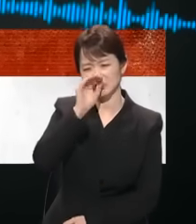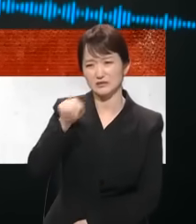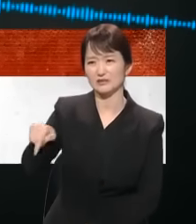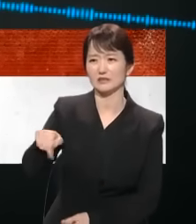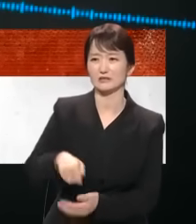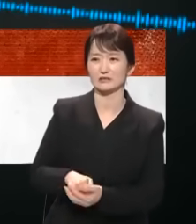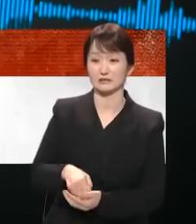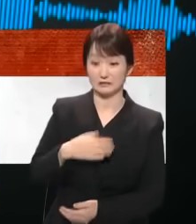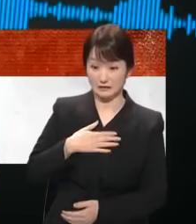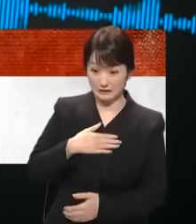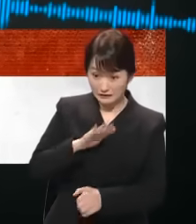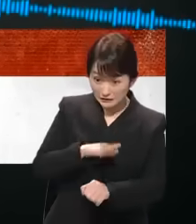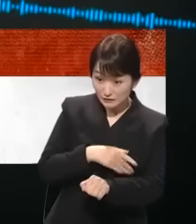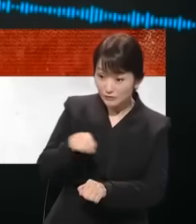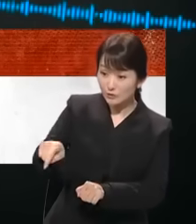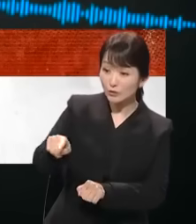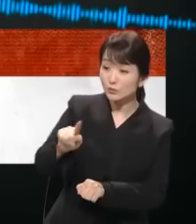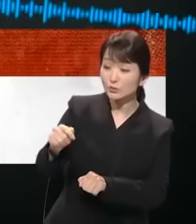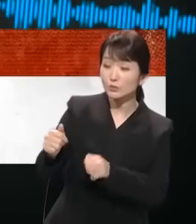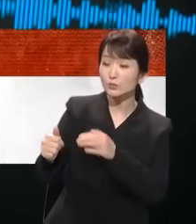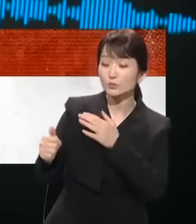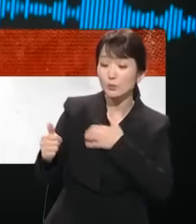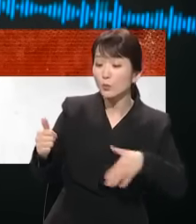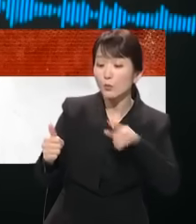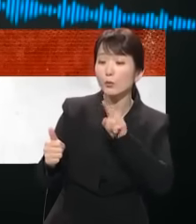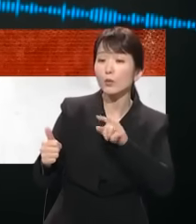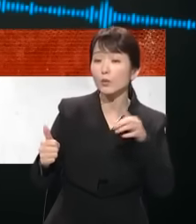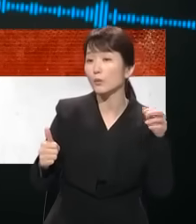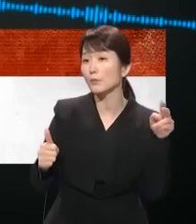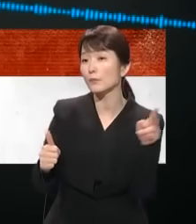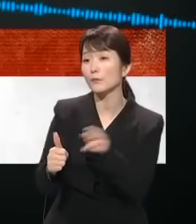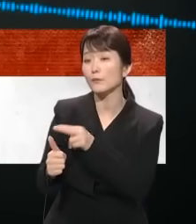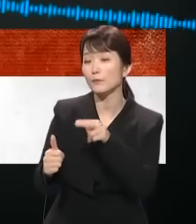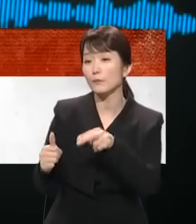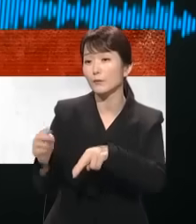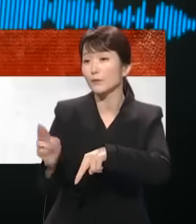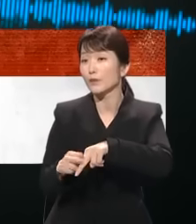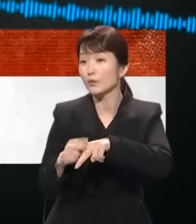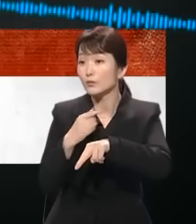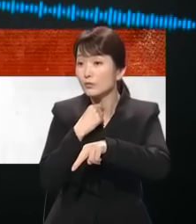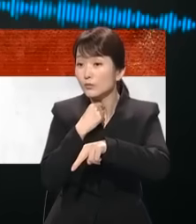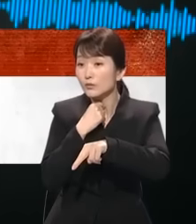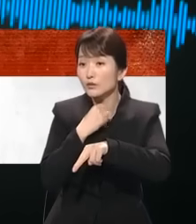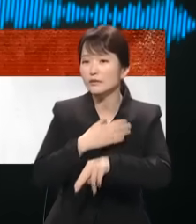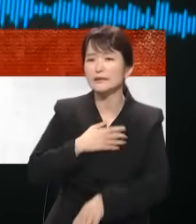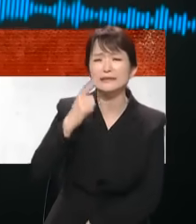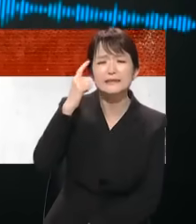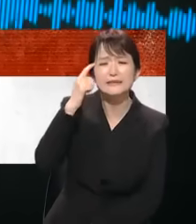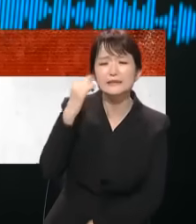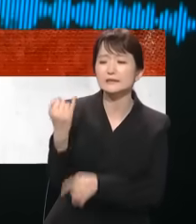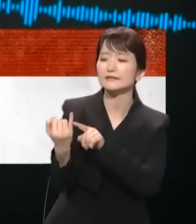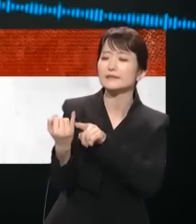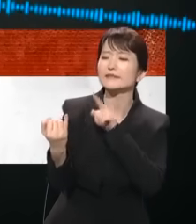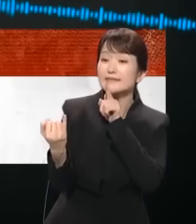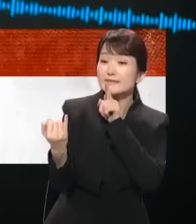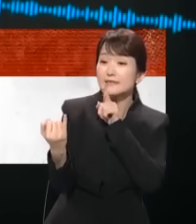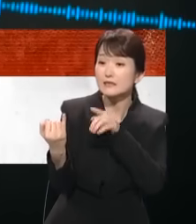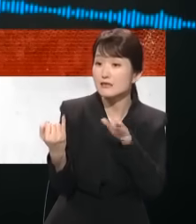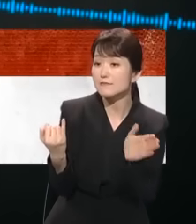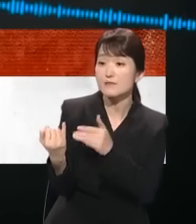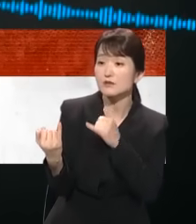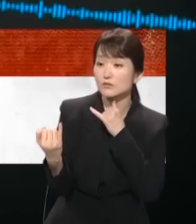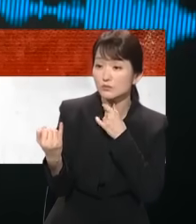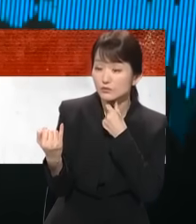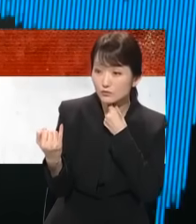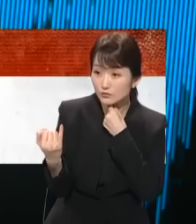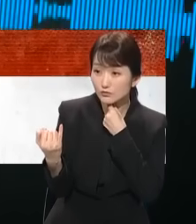잘못을 했다 그럼 넌 어디를 맡고 싶냐 그러면은 내가 생각할 때 그건 엉덩이다 넌는 엉덩이를 맡고 싶어 한다라고